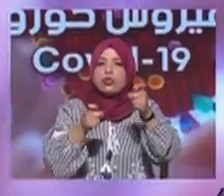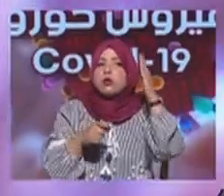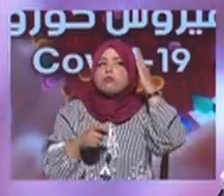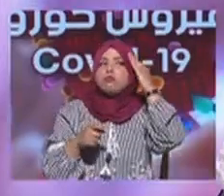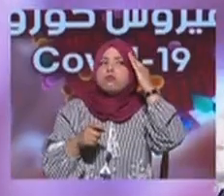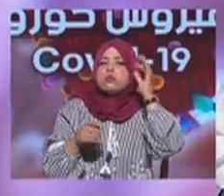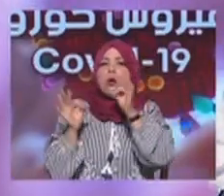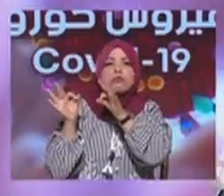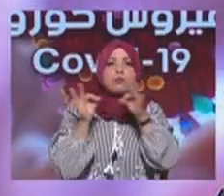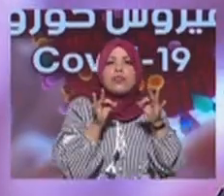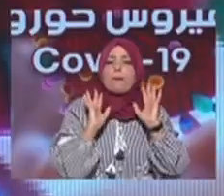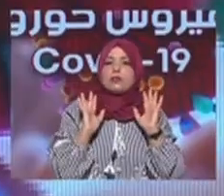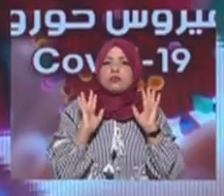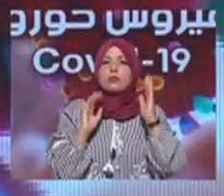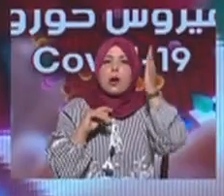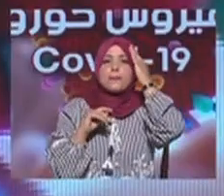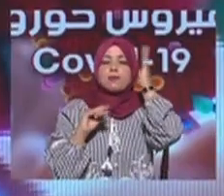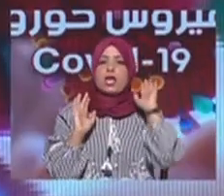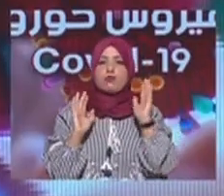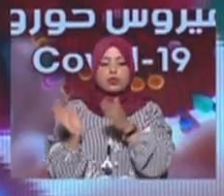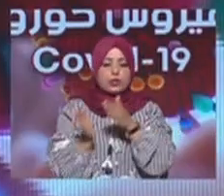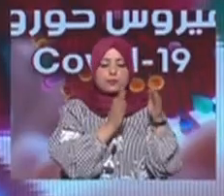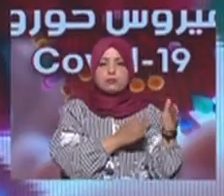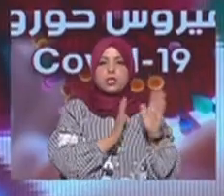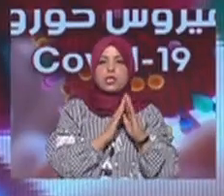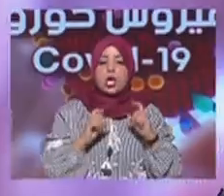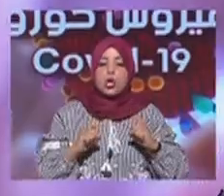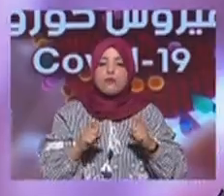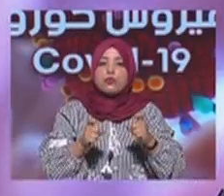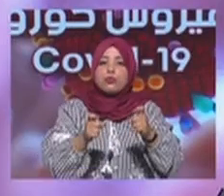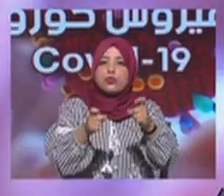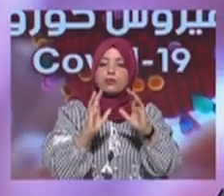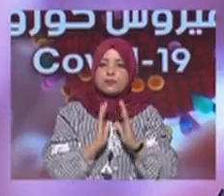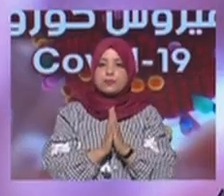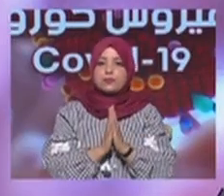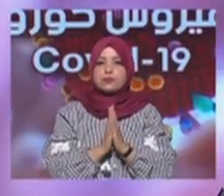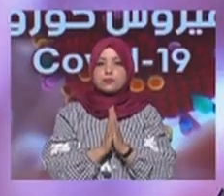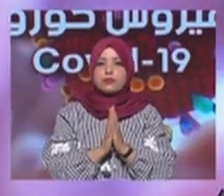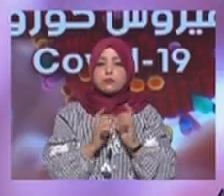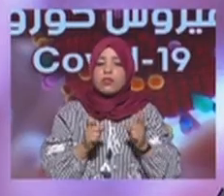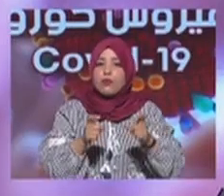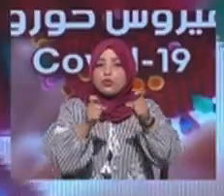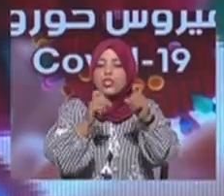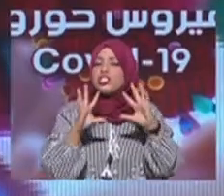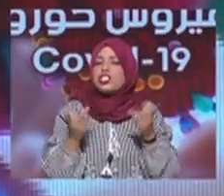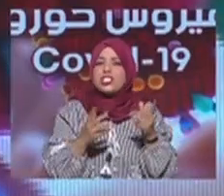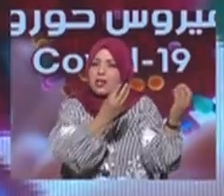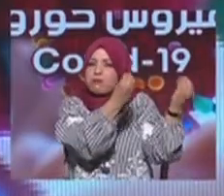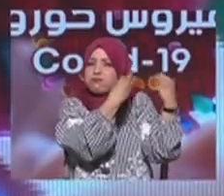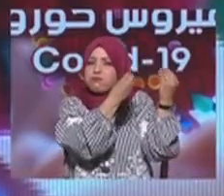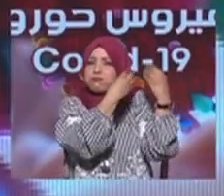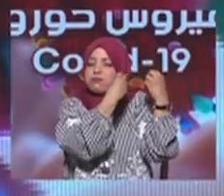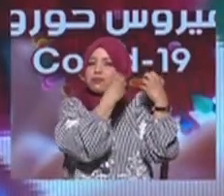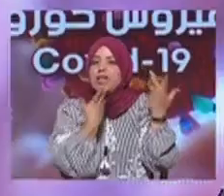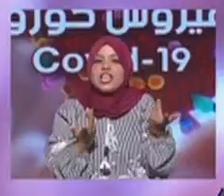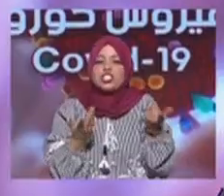دكتوره موسي الفيروس شنو زاد علمك هذا؟ علمني الصبر.